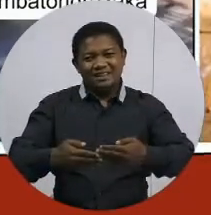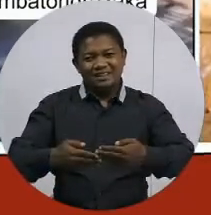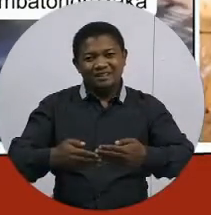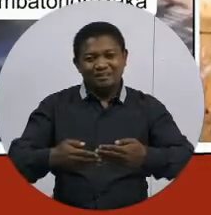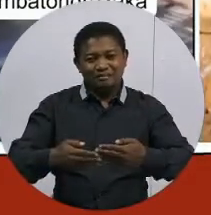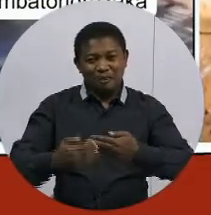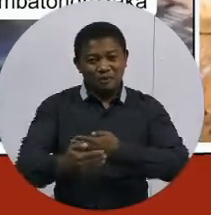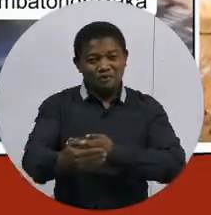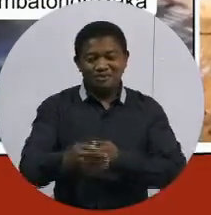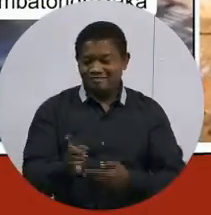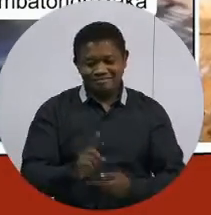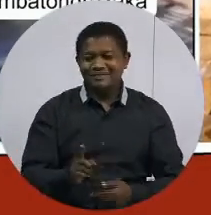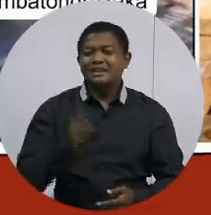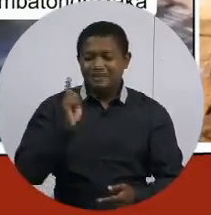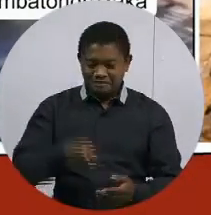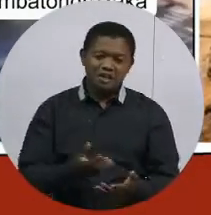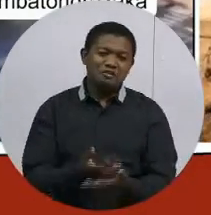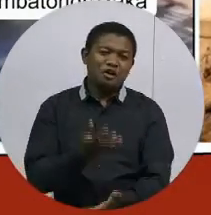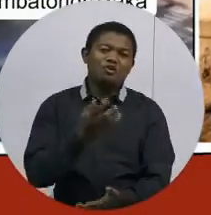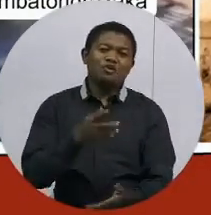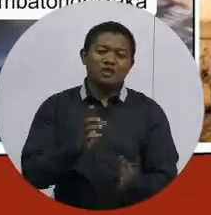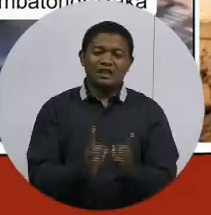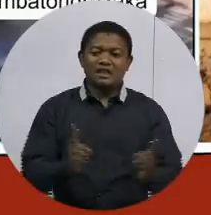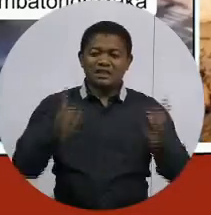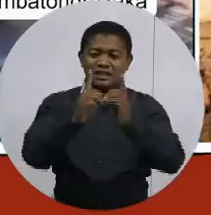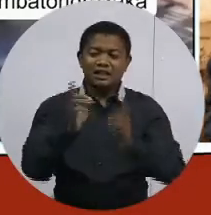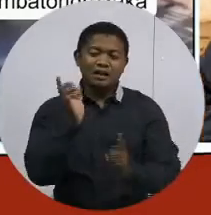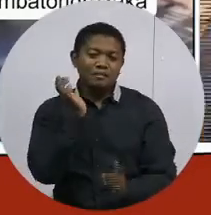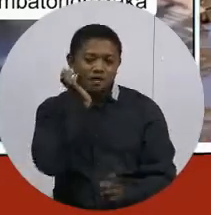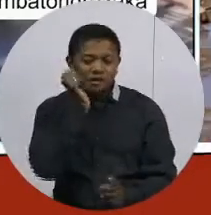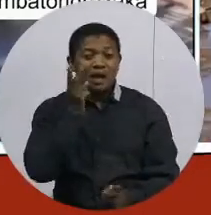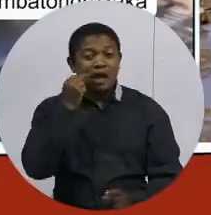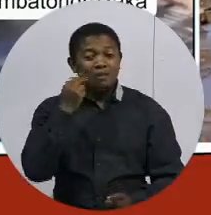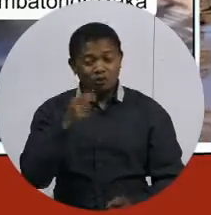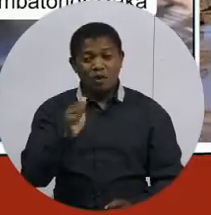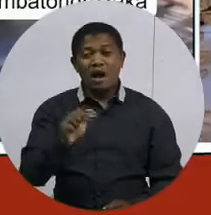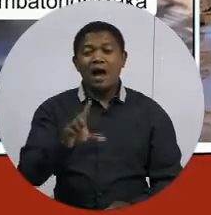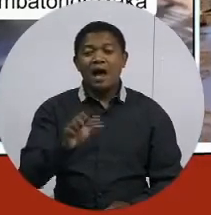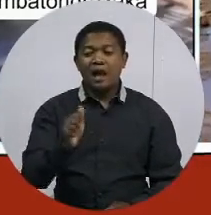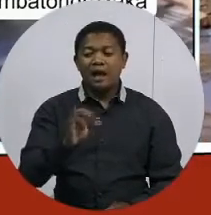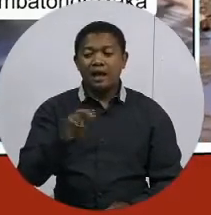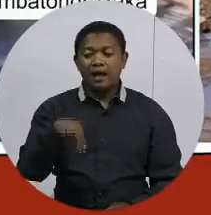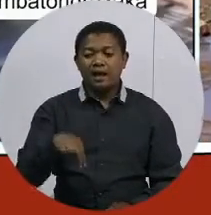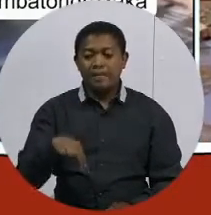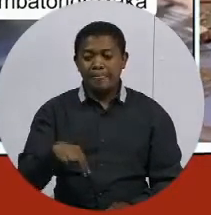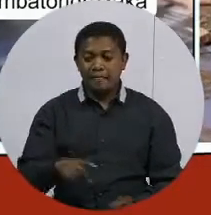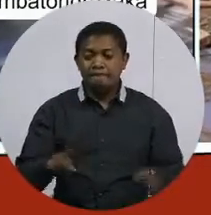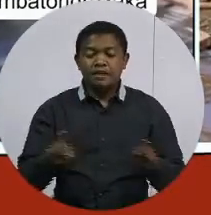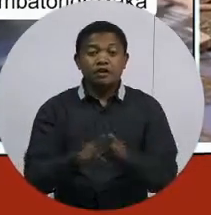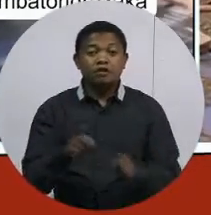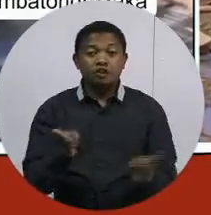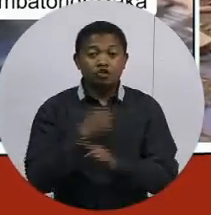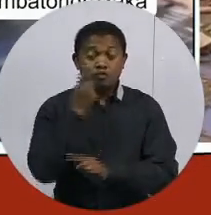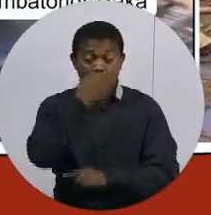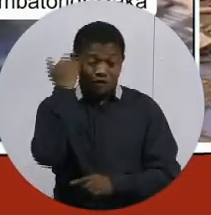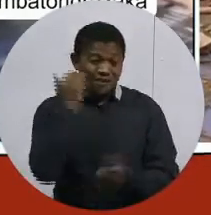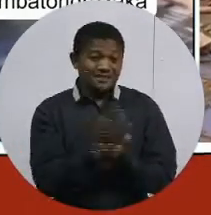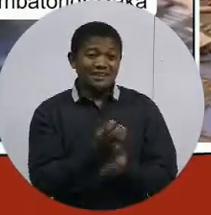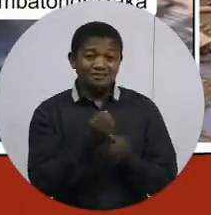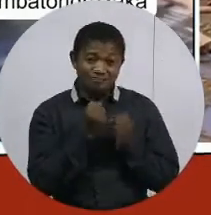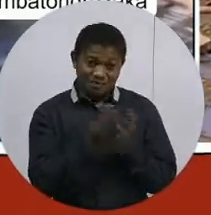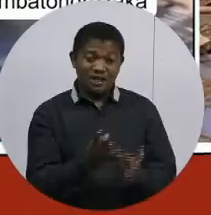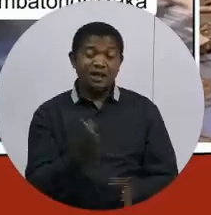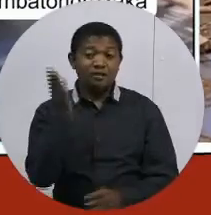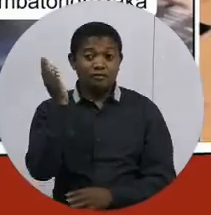voafidy tatỳ amin'ny distrikana Ambatondrazaka andriamatora Kotondrazafy Jose Alain. Porofon'izany ho hiatrany ity solombavam-bahoaka ity ny fanatotosana